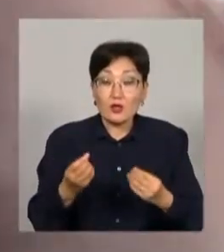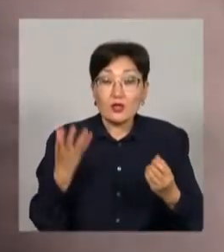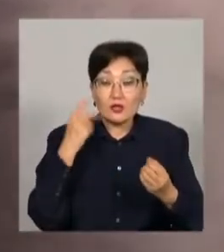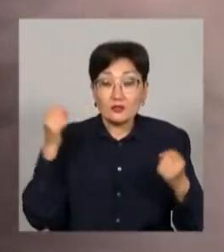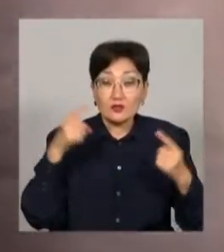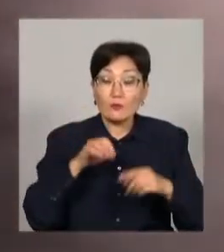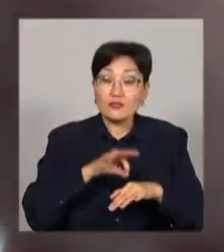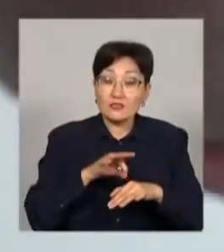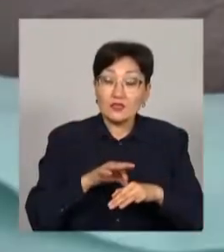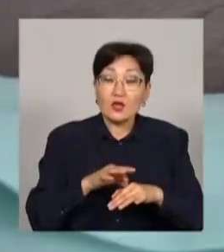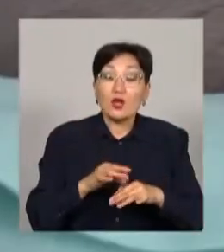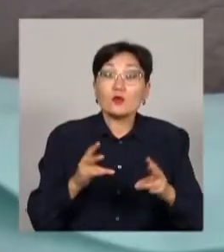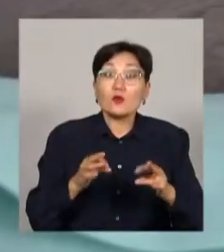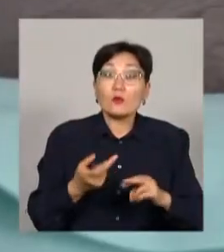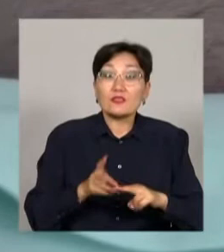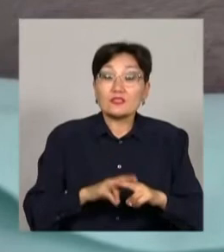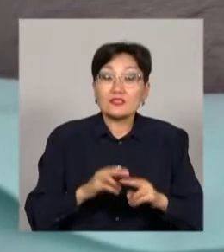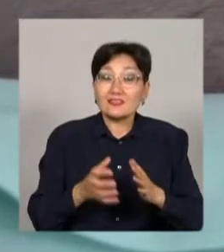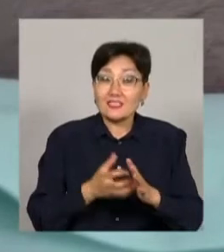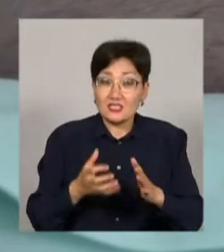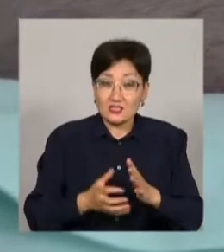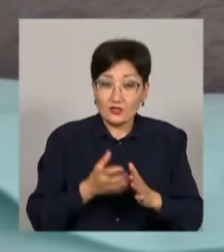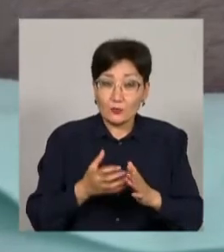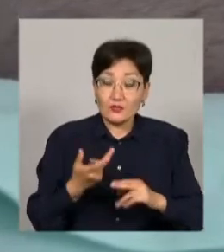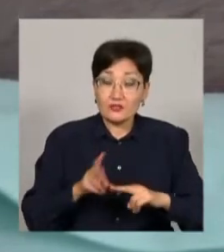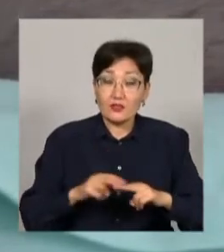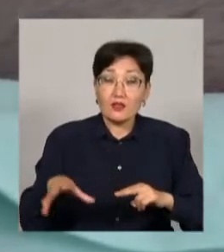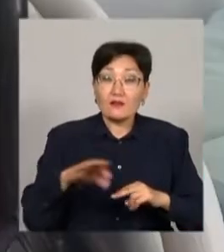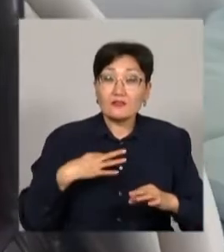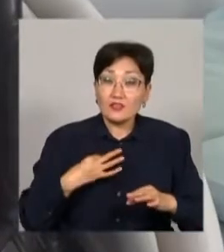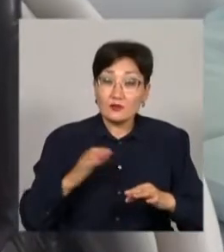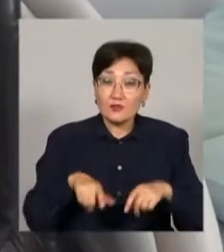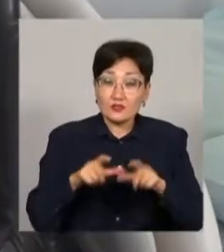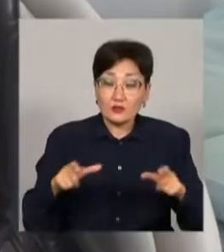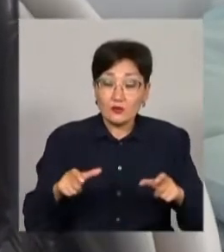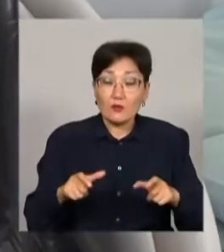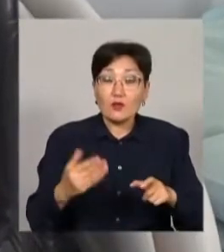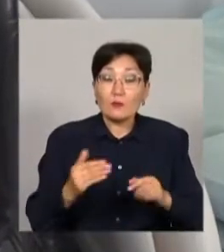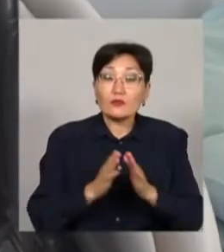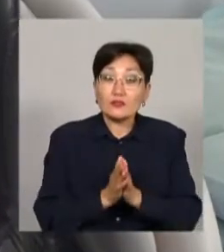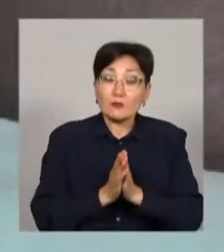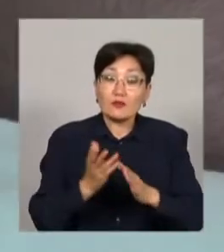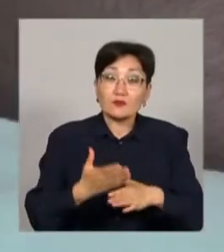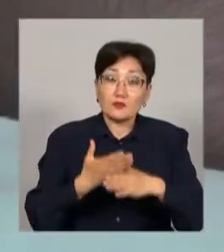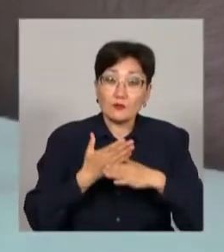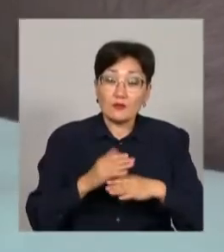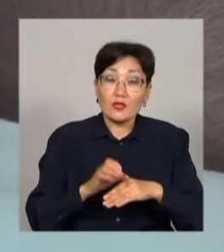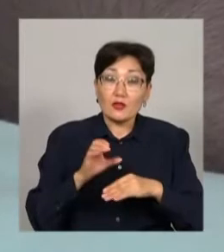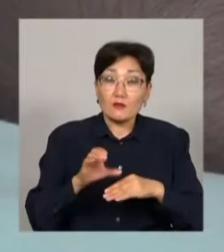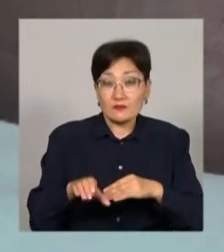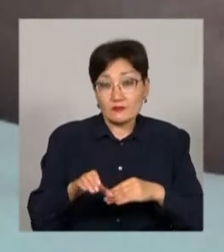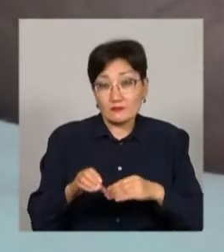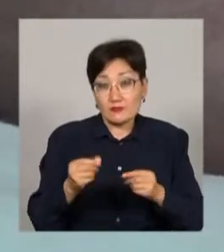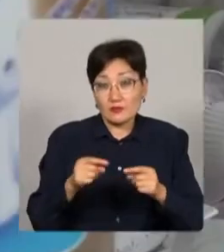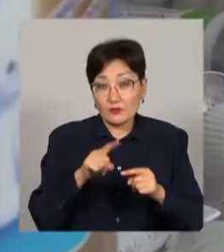о заболевании. Тем не менее, этого недостаточно. Поэтому всех неравнодушных родители Умара просят помочь, выслав средства.